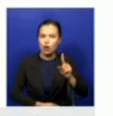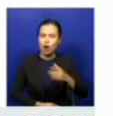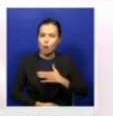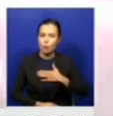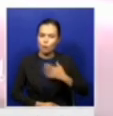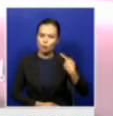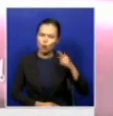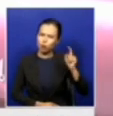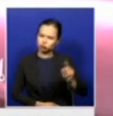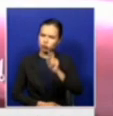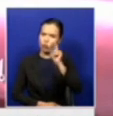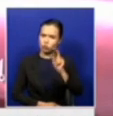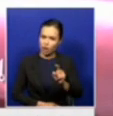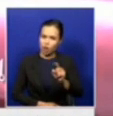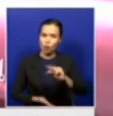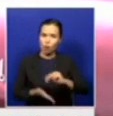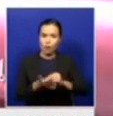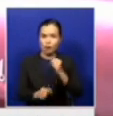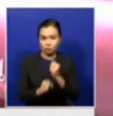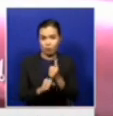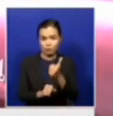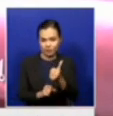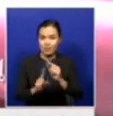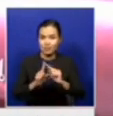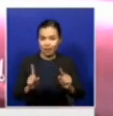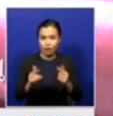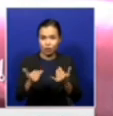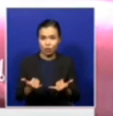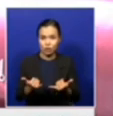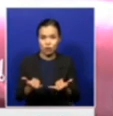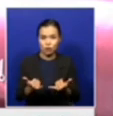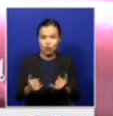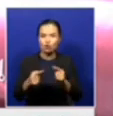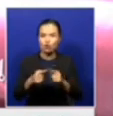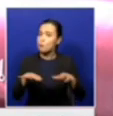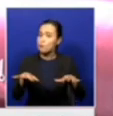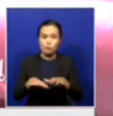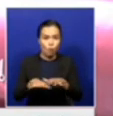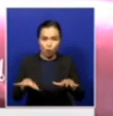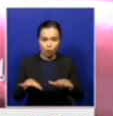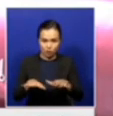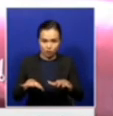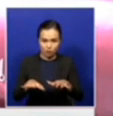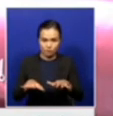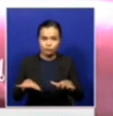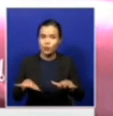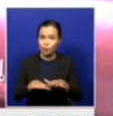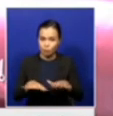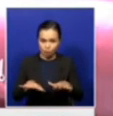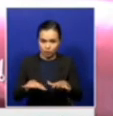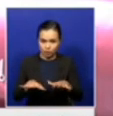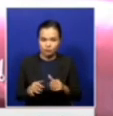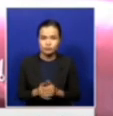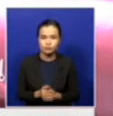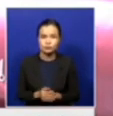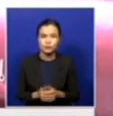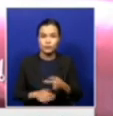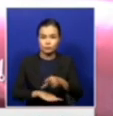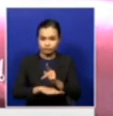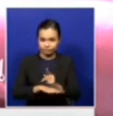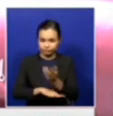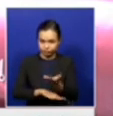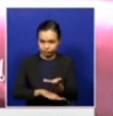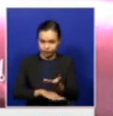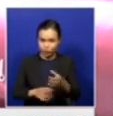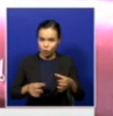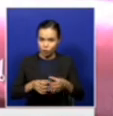แล้วกันแต่เมื่อสถานการณ์เข้าสู่สภาวะปกติท่านประธานที่เคารพครับพรรคเพื่อ